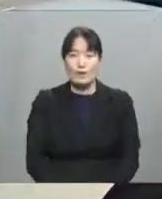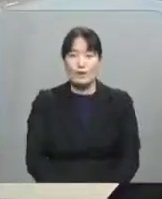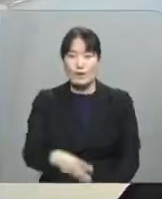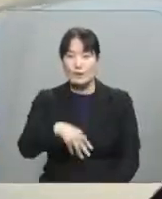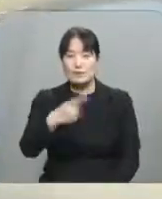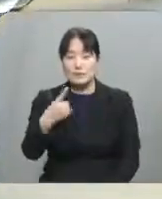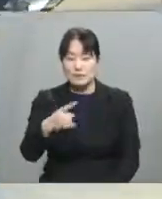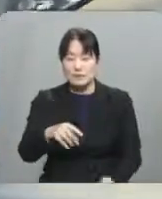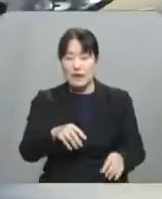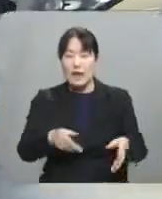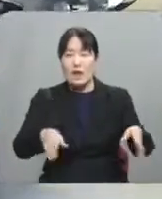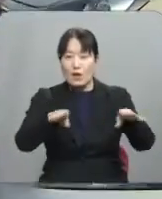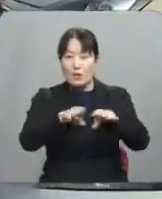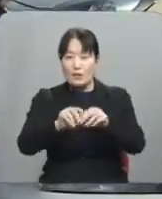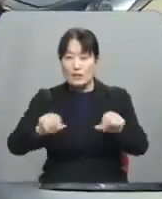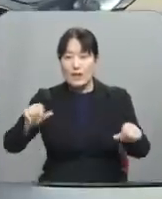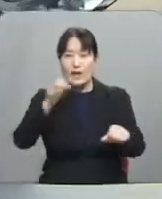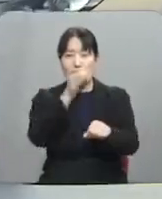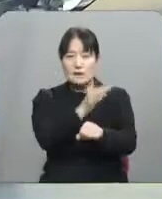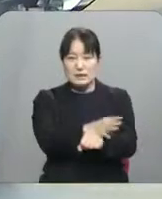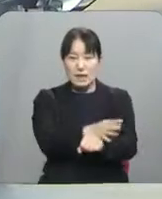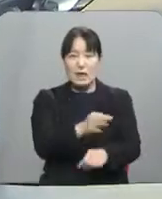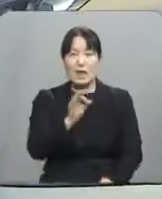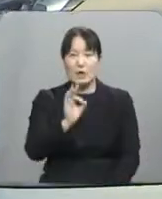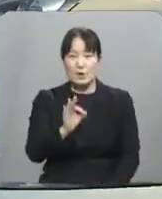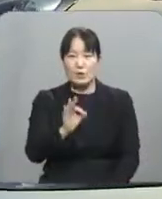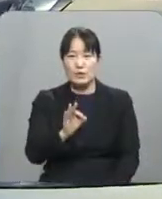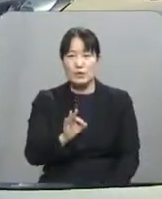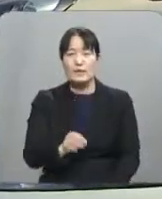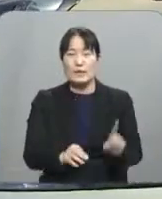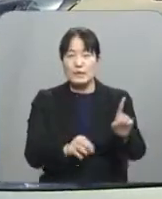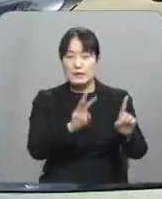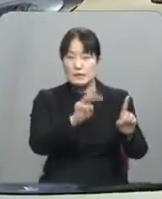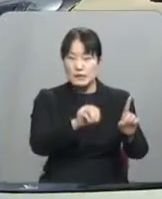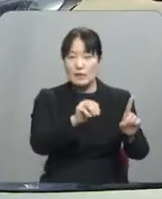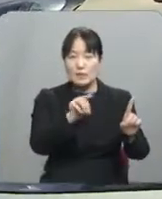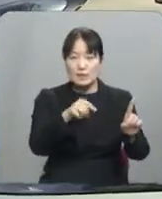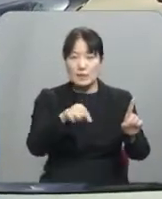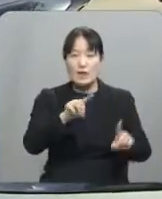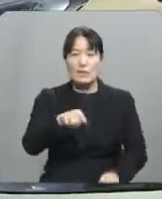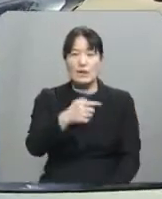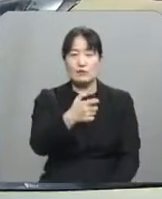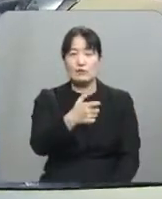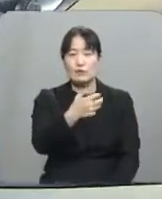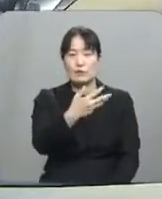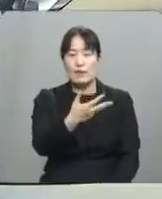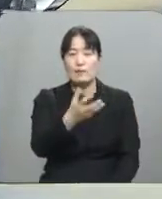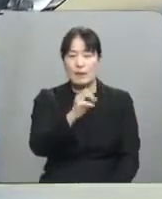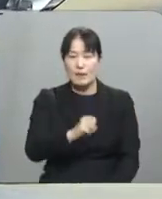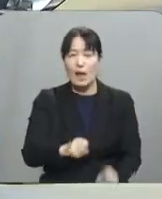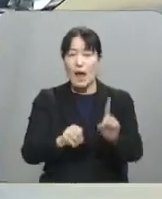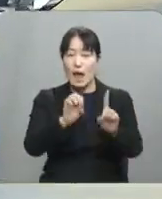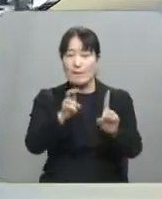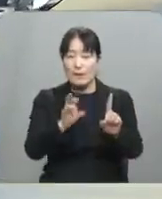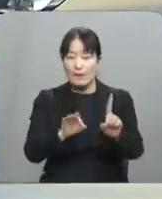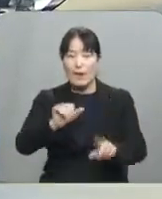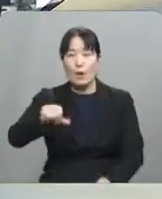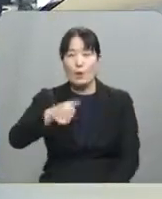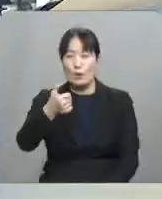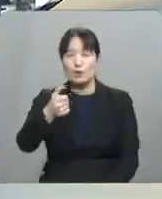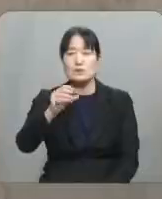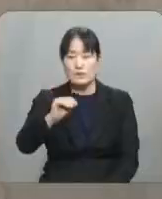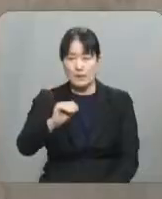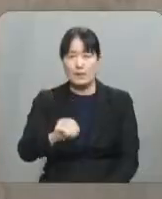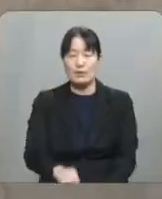삼척시가 이 상가 건물과 부지를 매입한 가격은 1제곱미터당 168만 원, 3.3제곱미터당 550여만